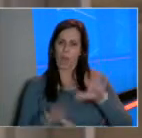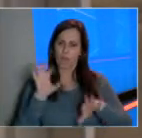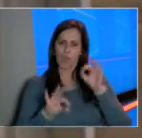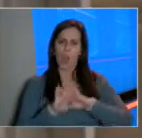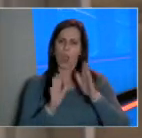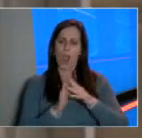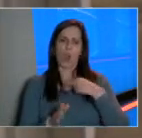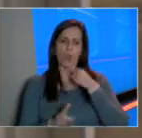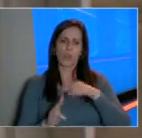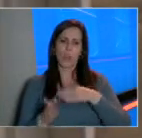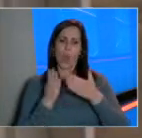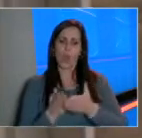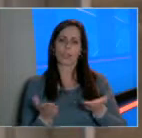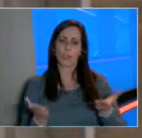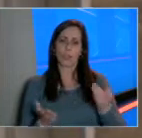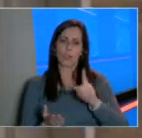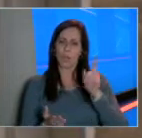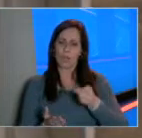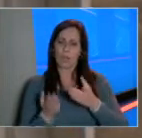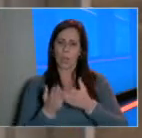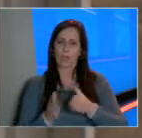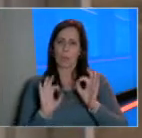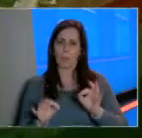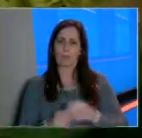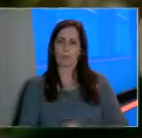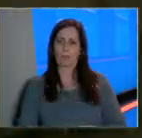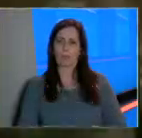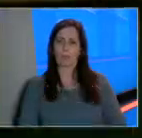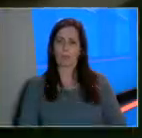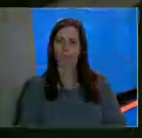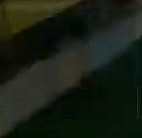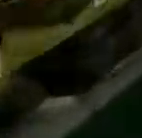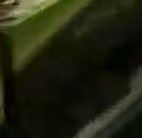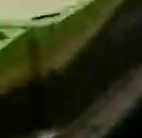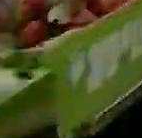כי הקול שלי יכול לעזור למי שצריך לעזור באמת.